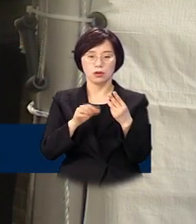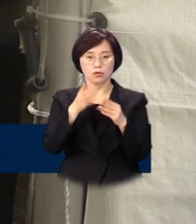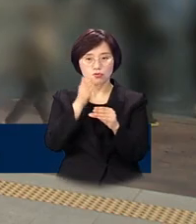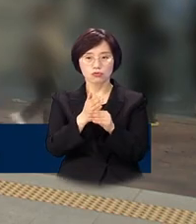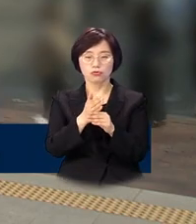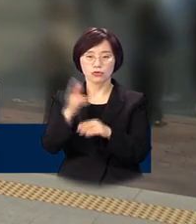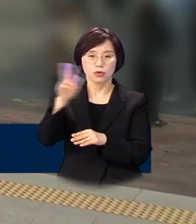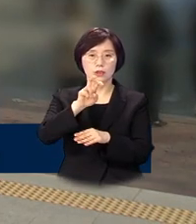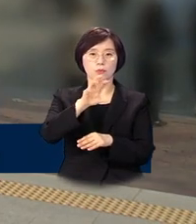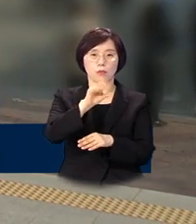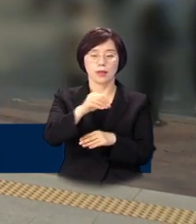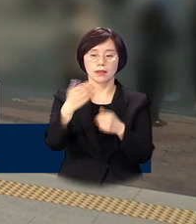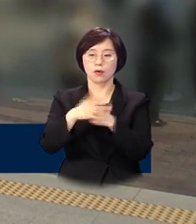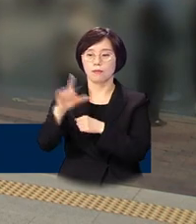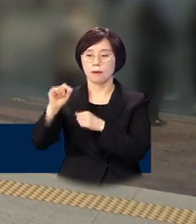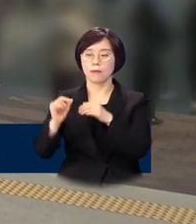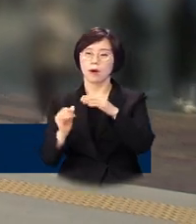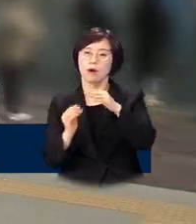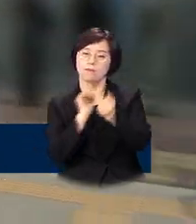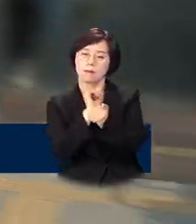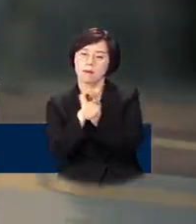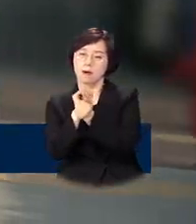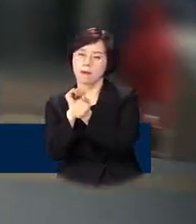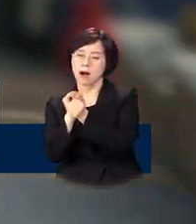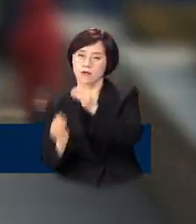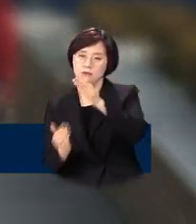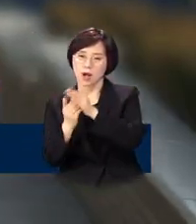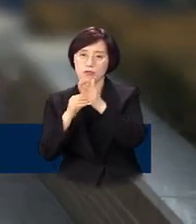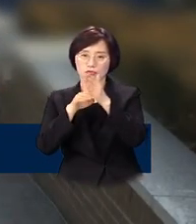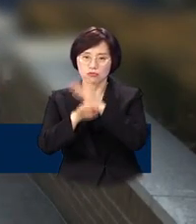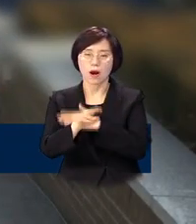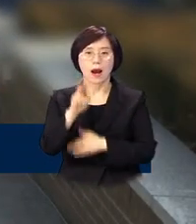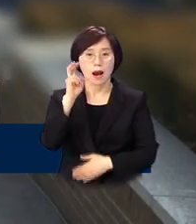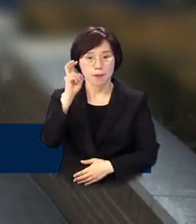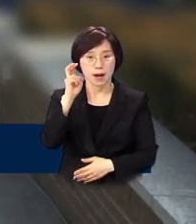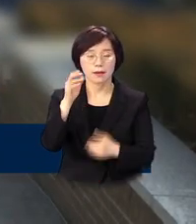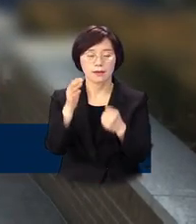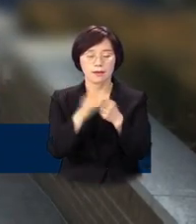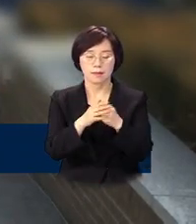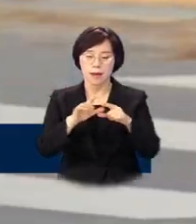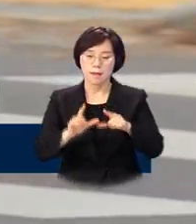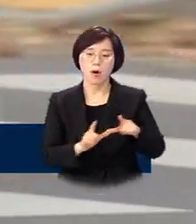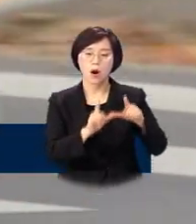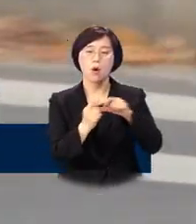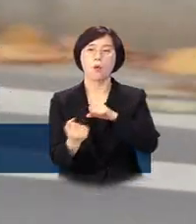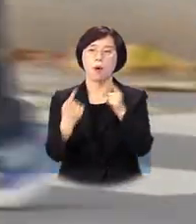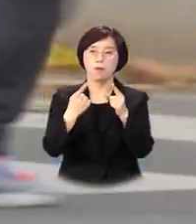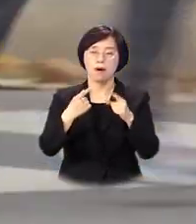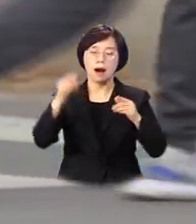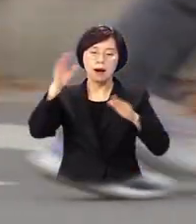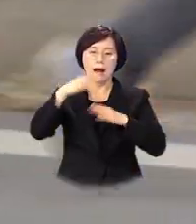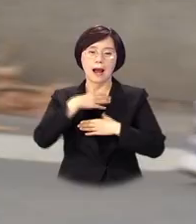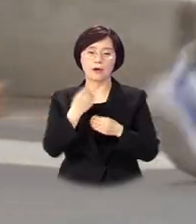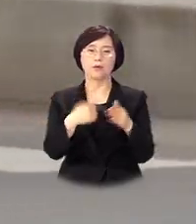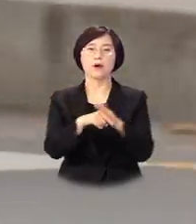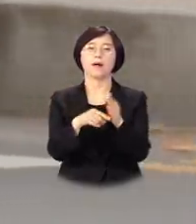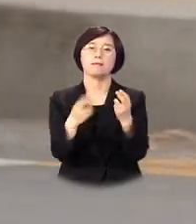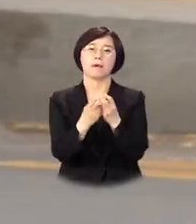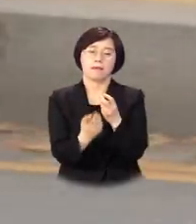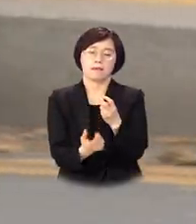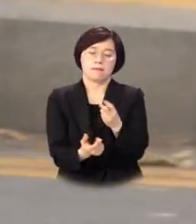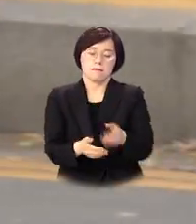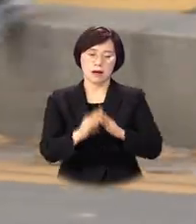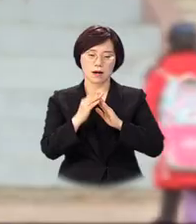25만 명 대구는 만 명 대 확진 자 규모를 정점으로 예측하고 있는데 일상 회복과 아이들 안전을 위한 대책 마련이